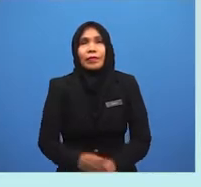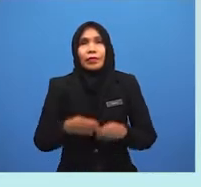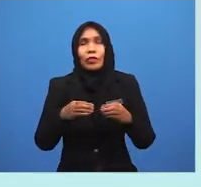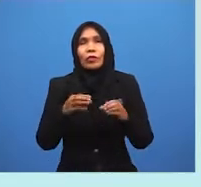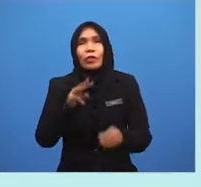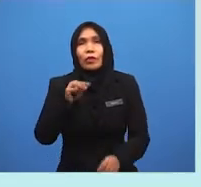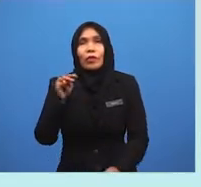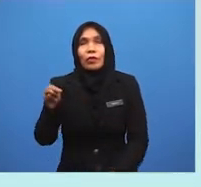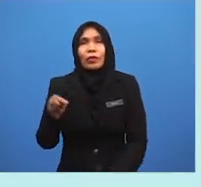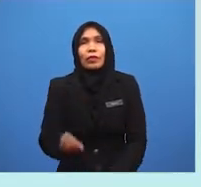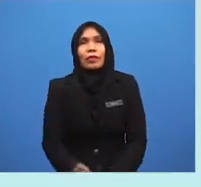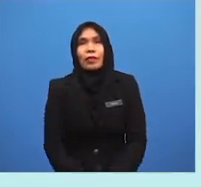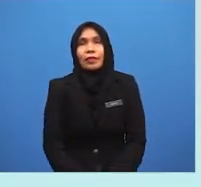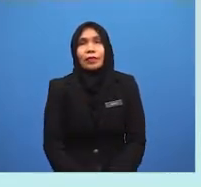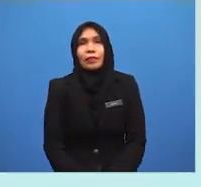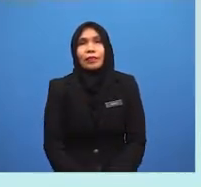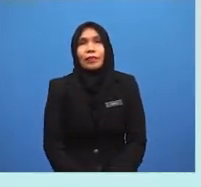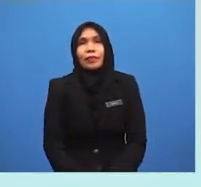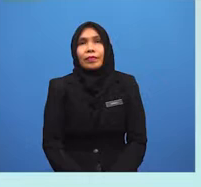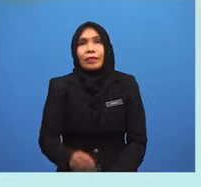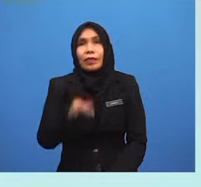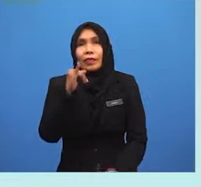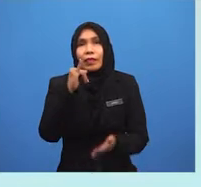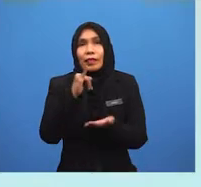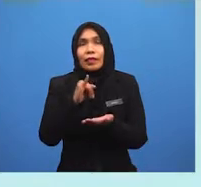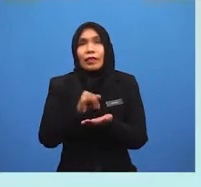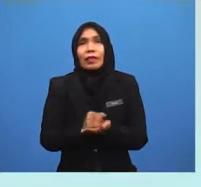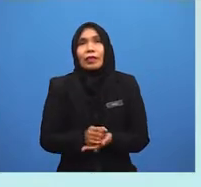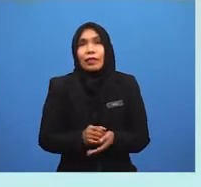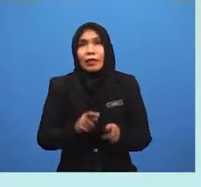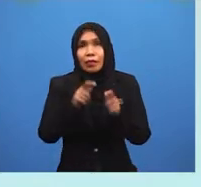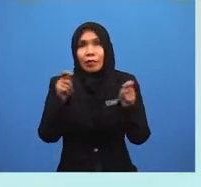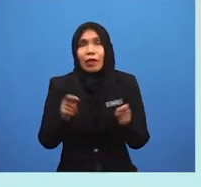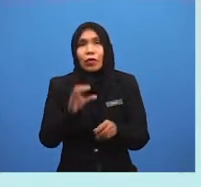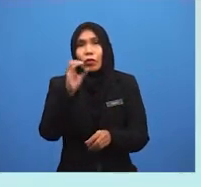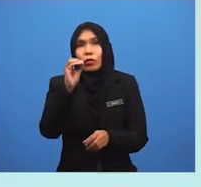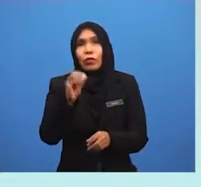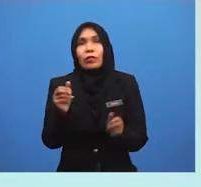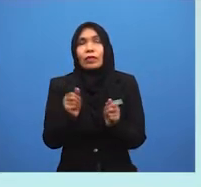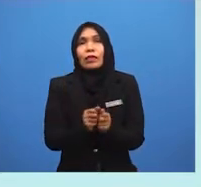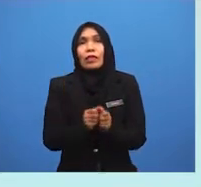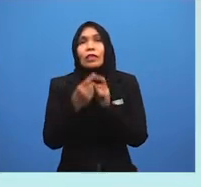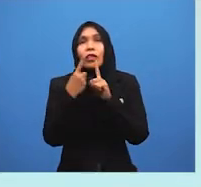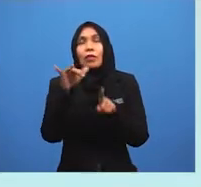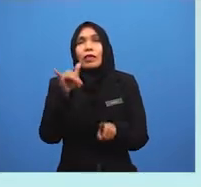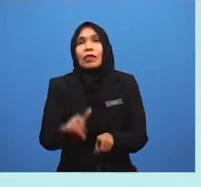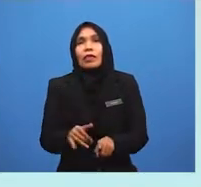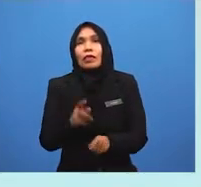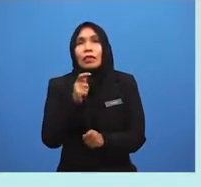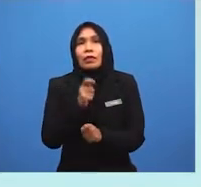Cuba murid-murid isi tempat kosong dengan jawapan yang tepat. Soalan